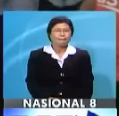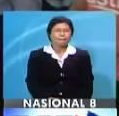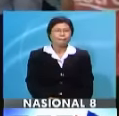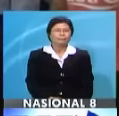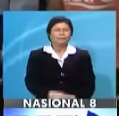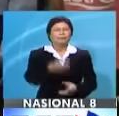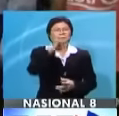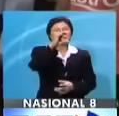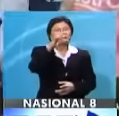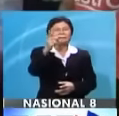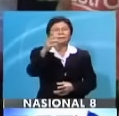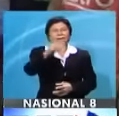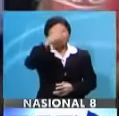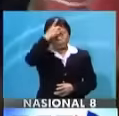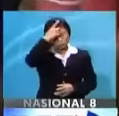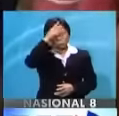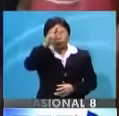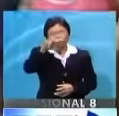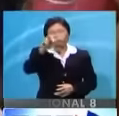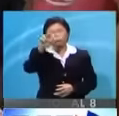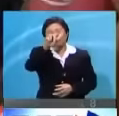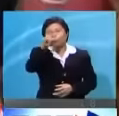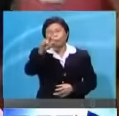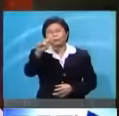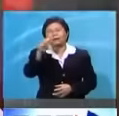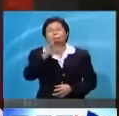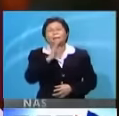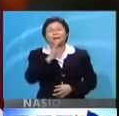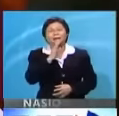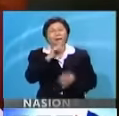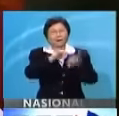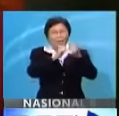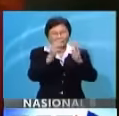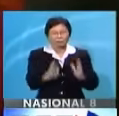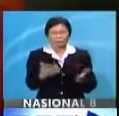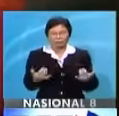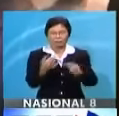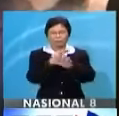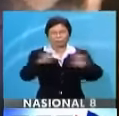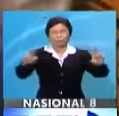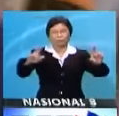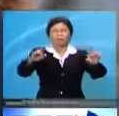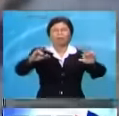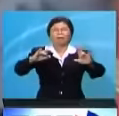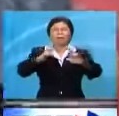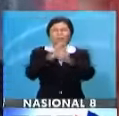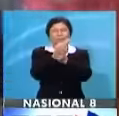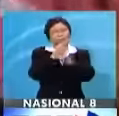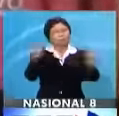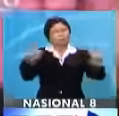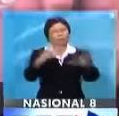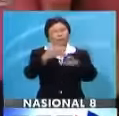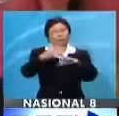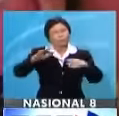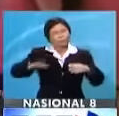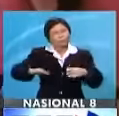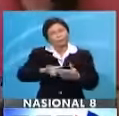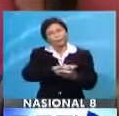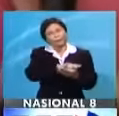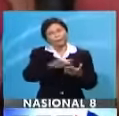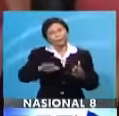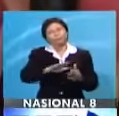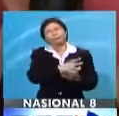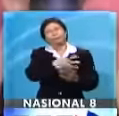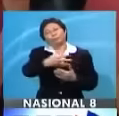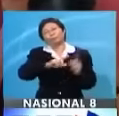Chef de Mission Datuk Seri Muhammad Nurza Zakaria berkata atlet kini dalam persediaan fasa terakhir sebelum berangkat ke Singapura.